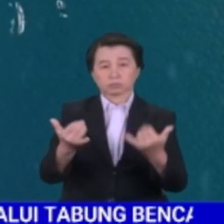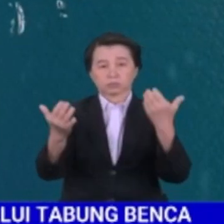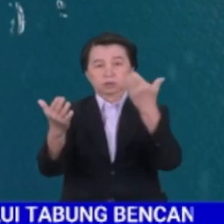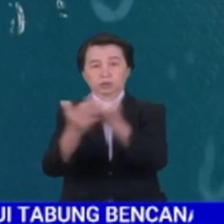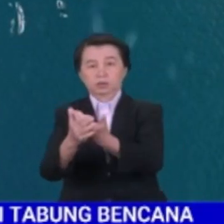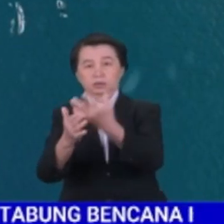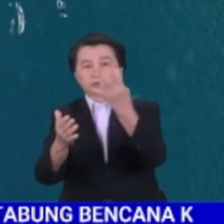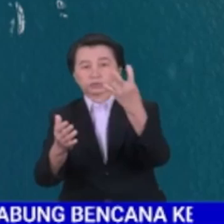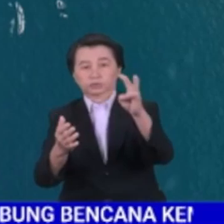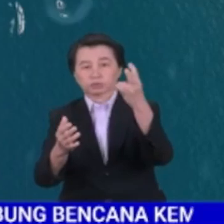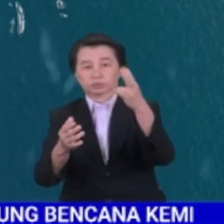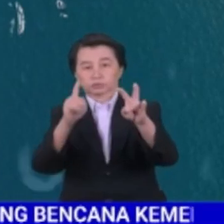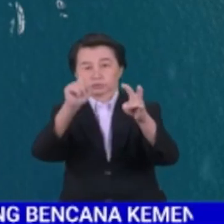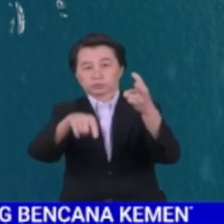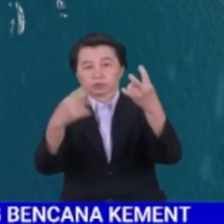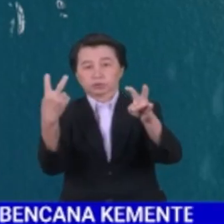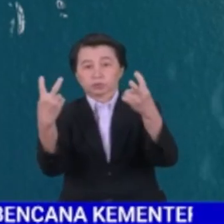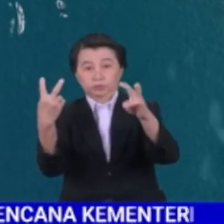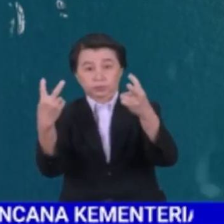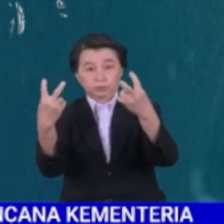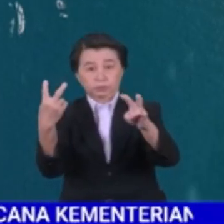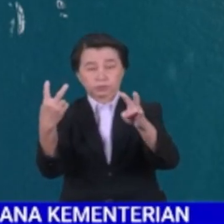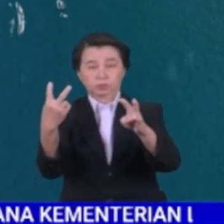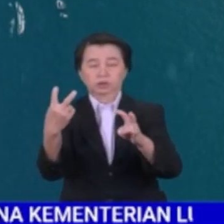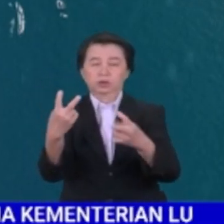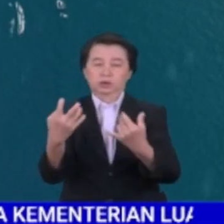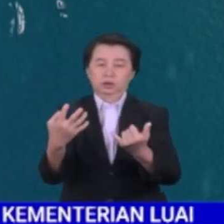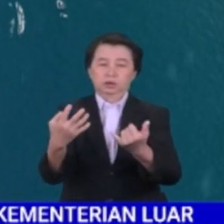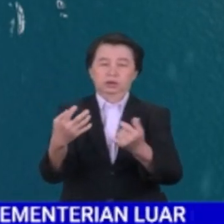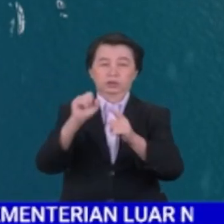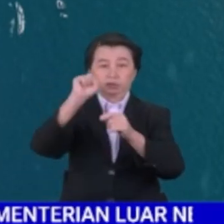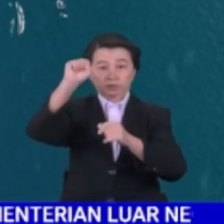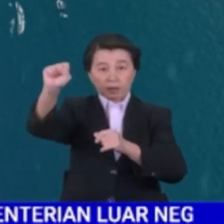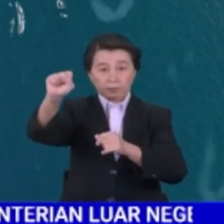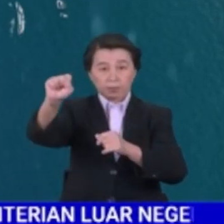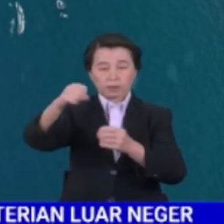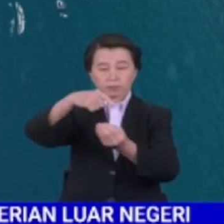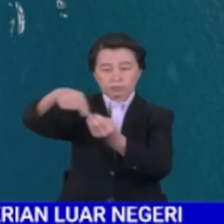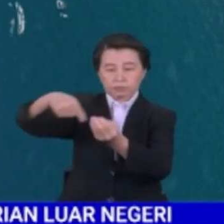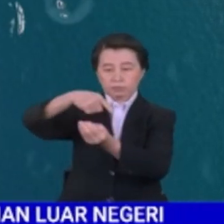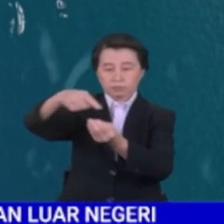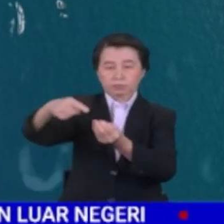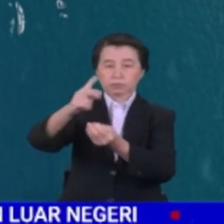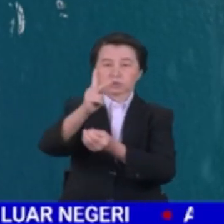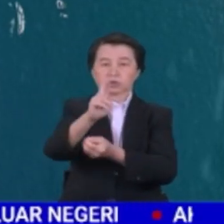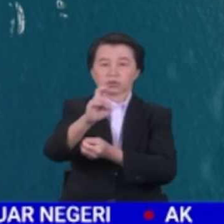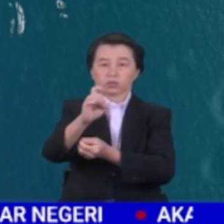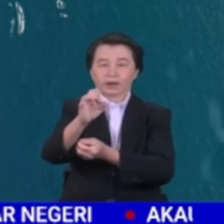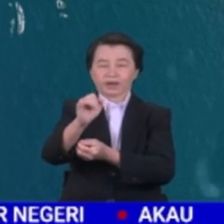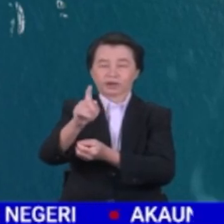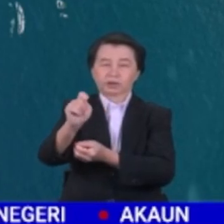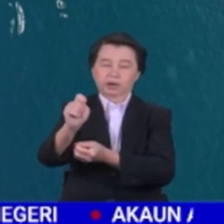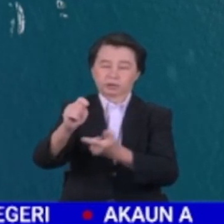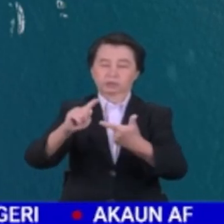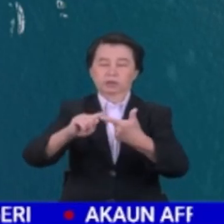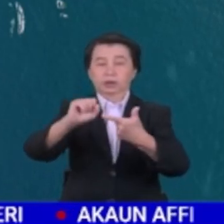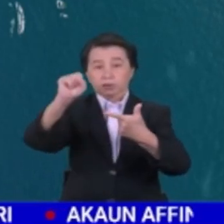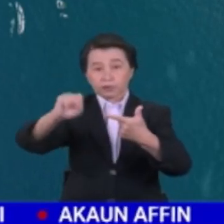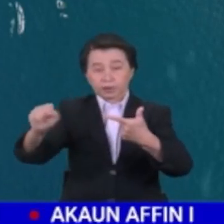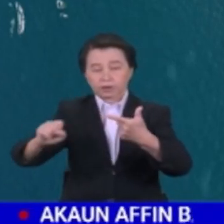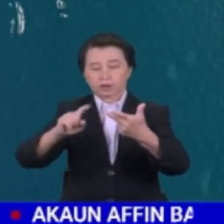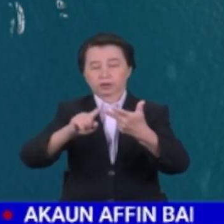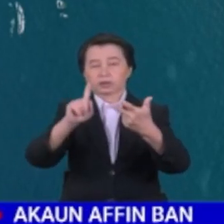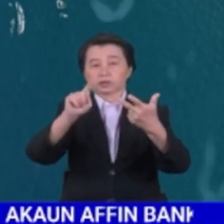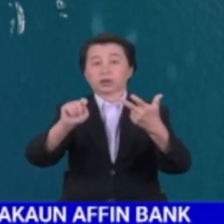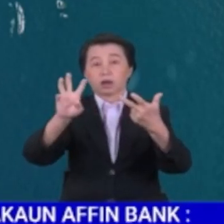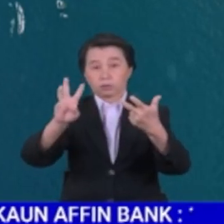sehingga 17 Februari 2023 melibatkan negeri Sabah di sekitar bahagian Kudat, Sandakan dan juga Tawau, dan